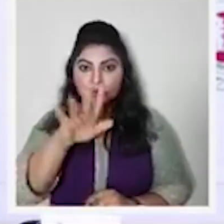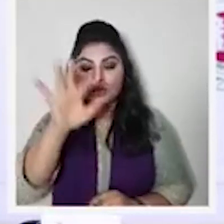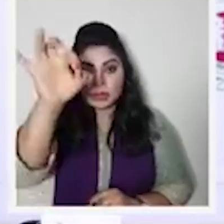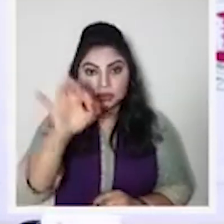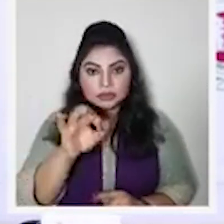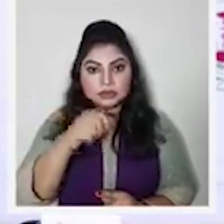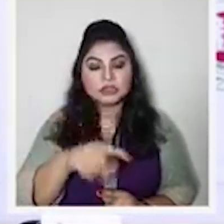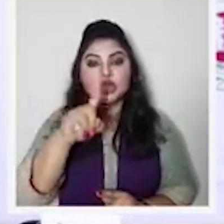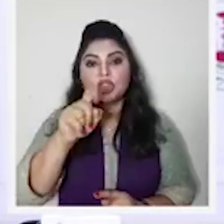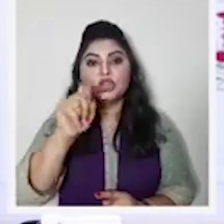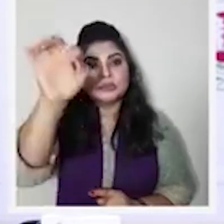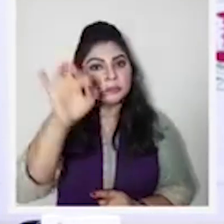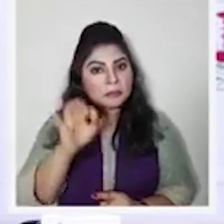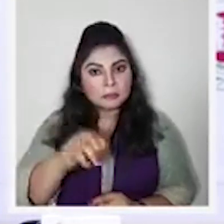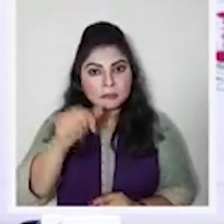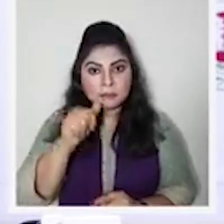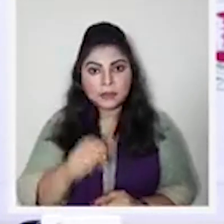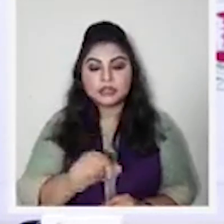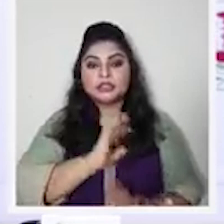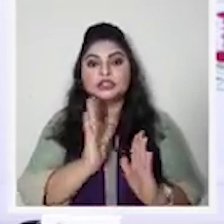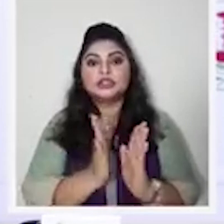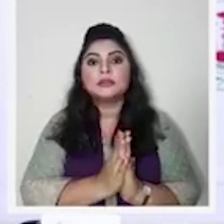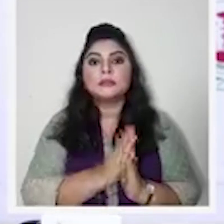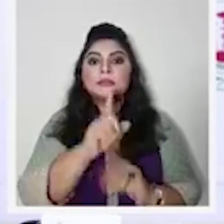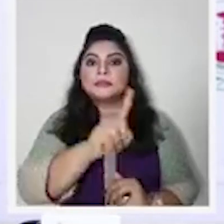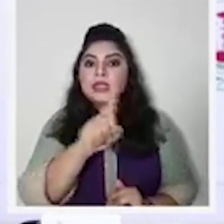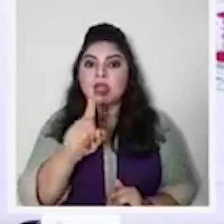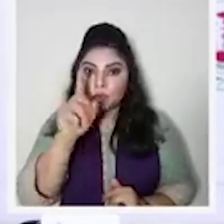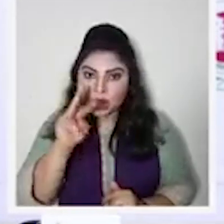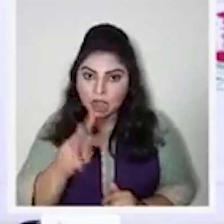এ পর্যন্ত বয়সভিত্তিক মৃত্যু